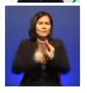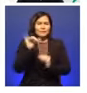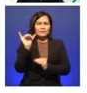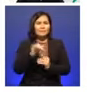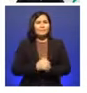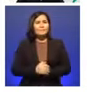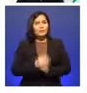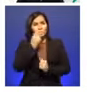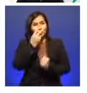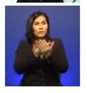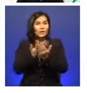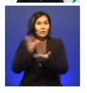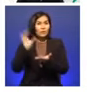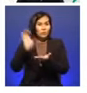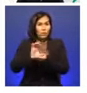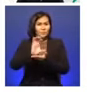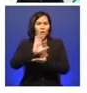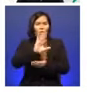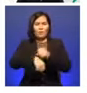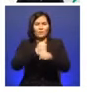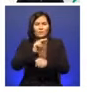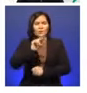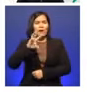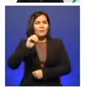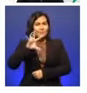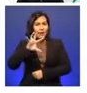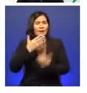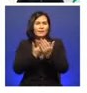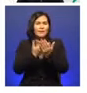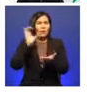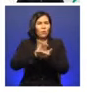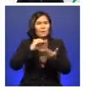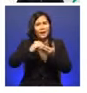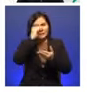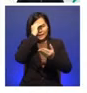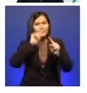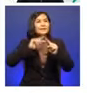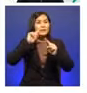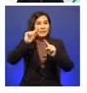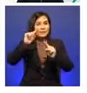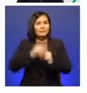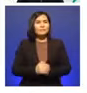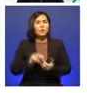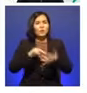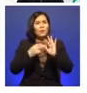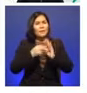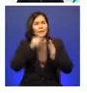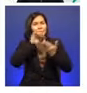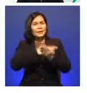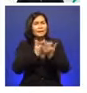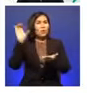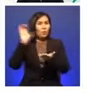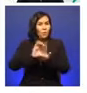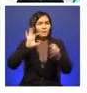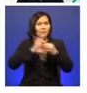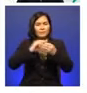ายประจำปี2565และงบประมาณกระทรวงศึกษาก็ยังเป็นอันดับหนึ่งนะฮะถือว่าเรามีงบประมาณกระทรวงศึกษาสูงนะฮะ300,000กว่าล้านน